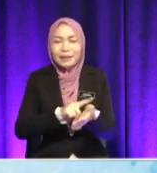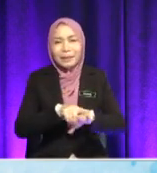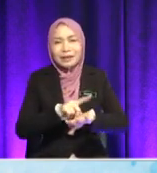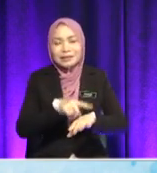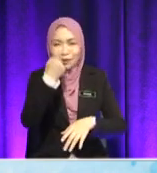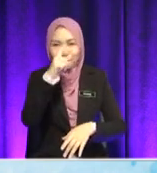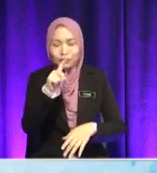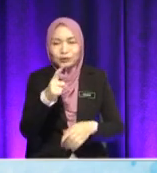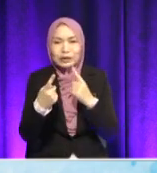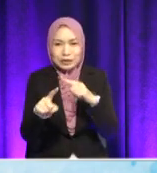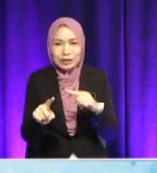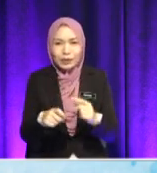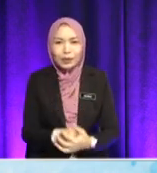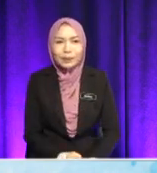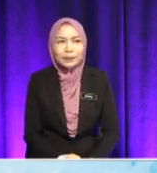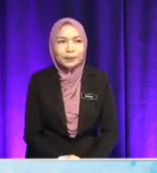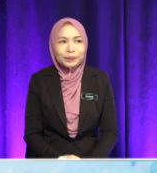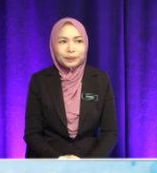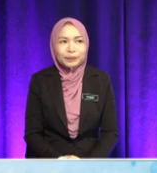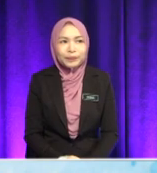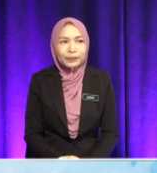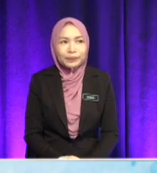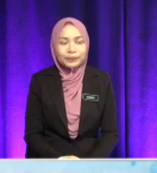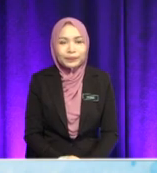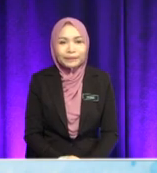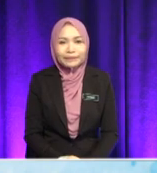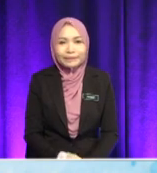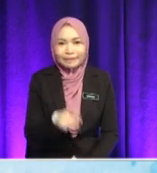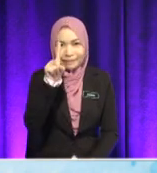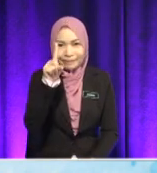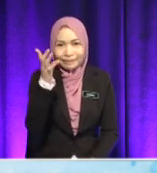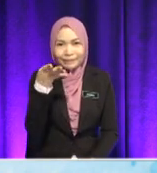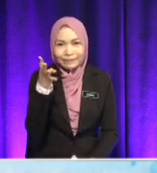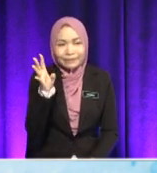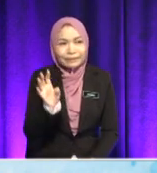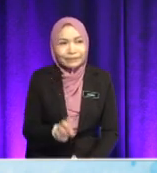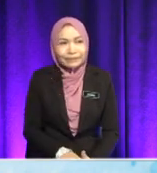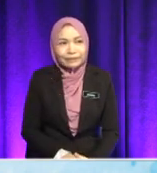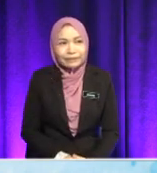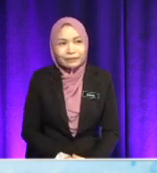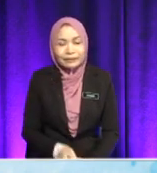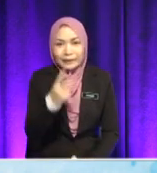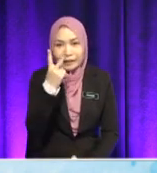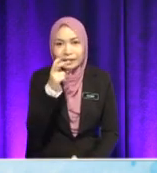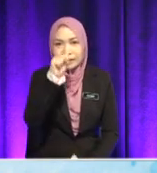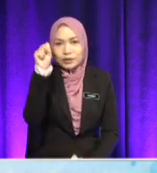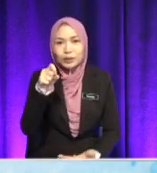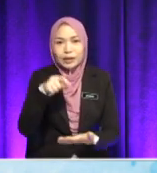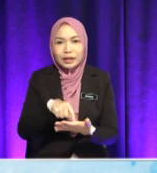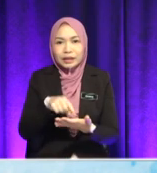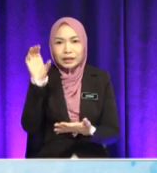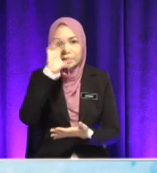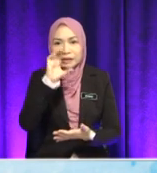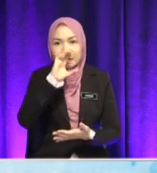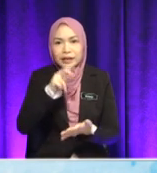yang diberikan oke satu lagi n dalam kurungan m5-2 dan -3 oke cari nilai